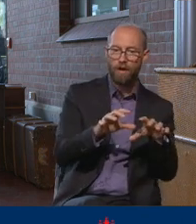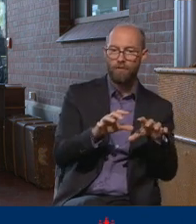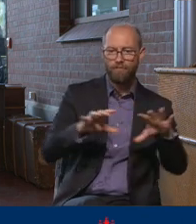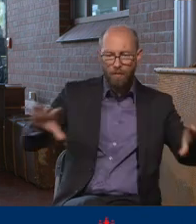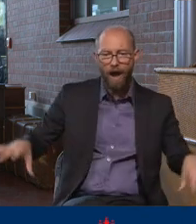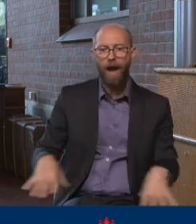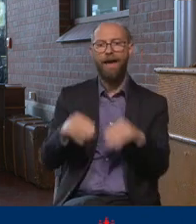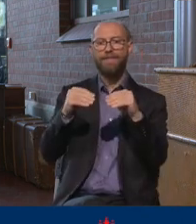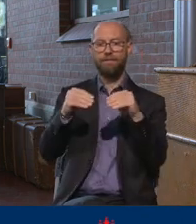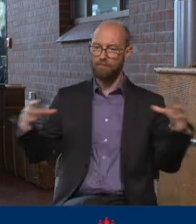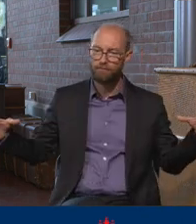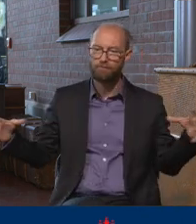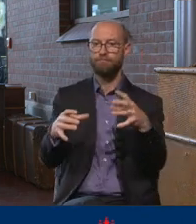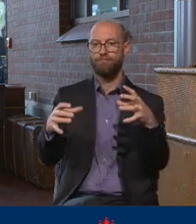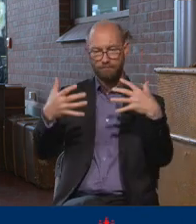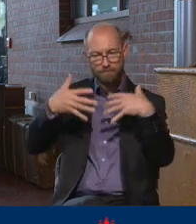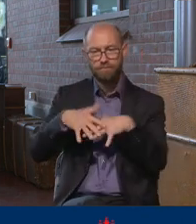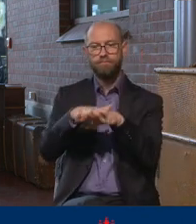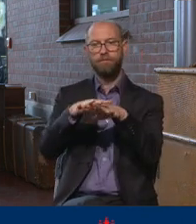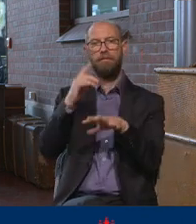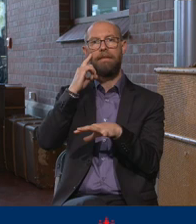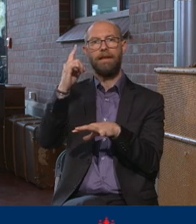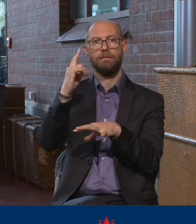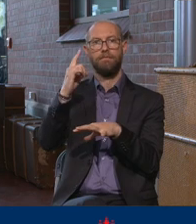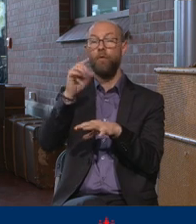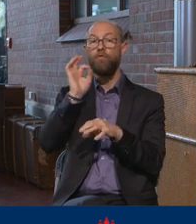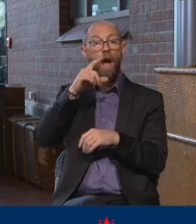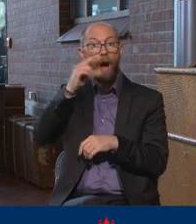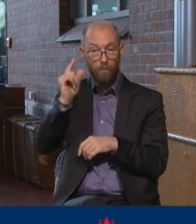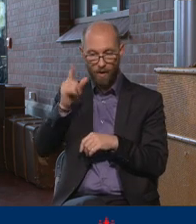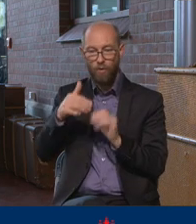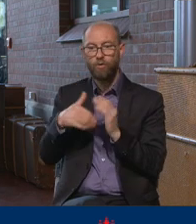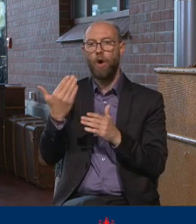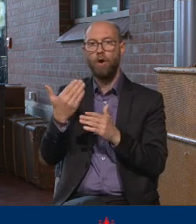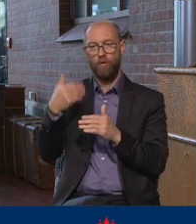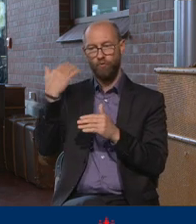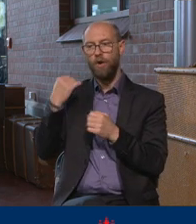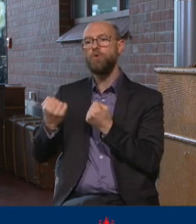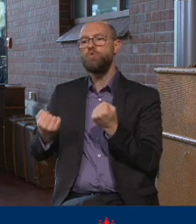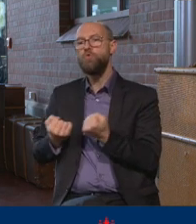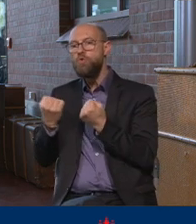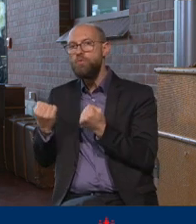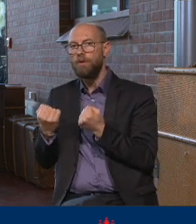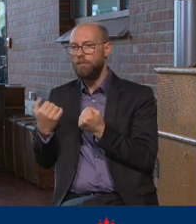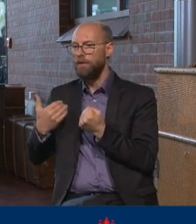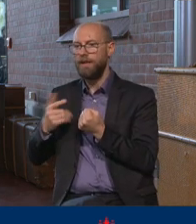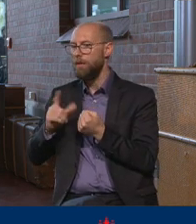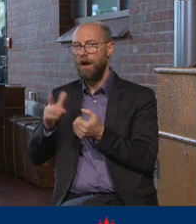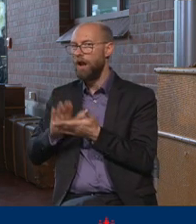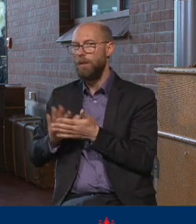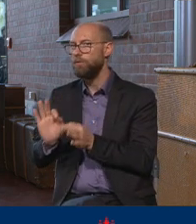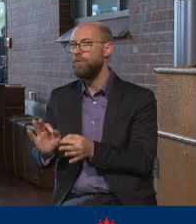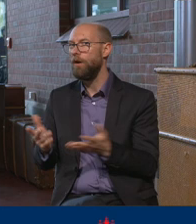für hamburger verhältnisse glaube ich auf einem neuen niveau gelandet was wir in der vergangenheit geübt aber vielleicht nicht immer so gut hinbekommen haben